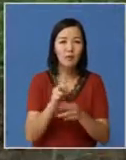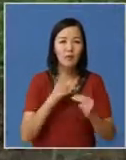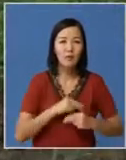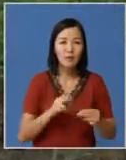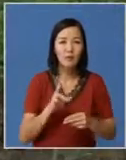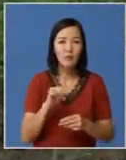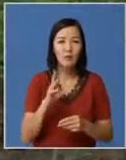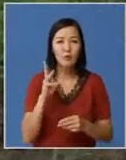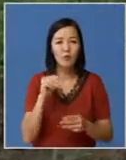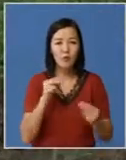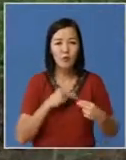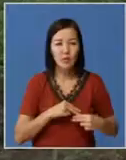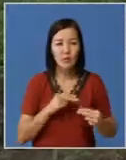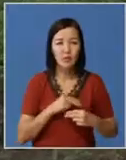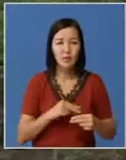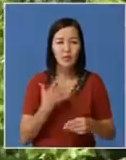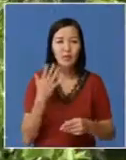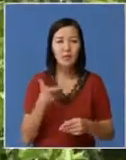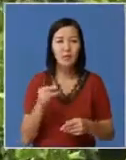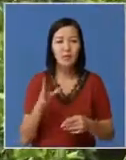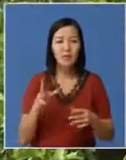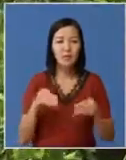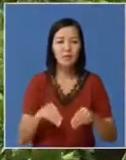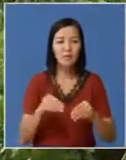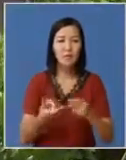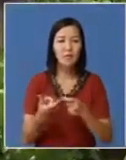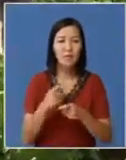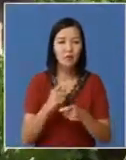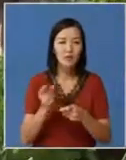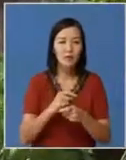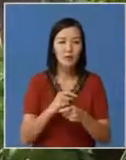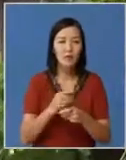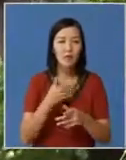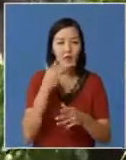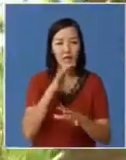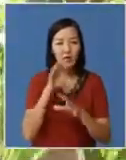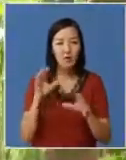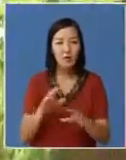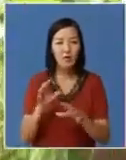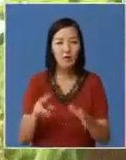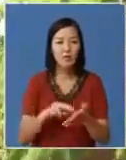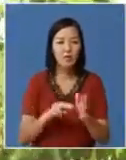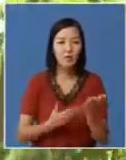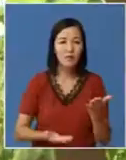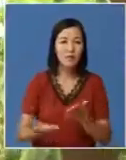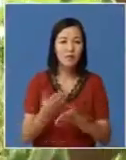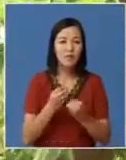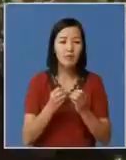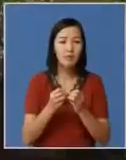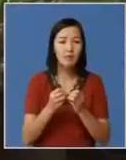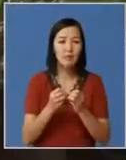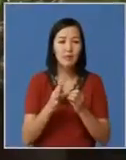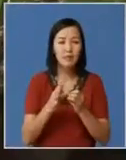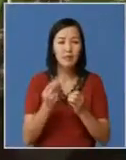в биржу труда, на 5 гектарах посадили картофель. Все лето они ухаживали за полем. В планах собрать 10-15 центнеров с